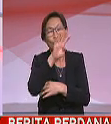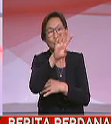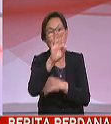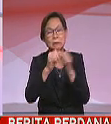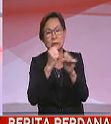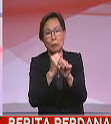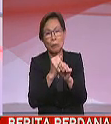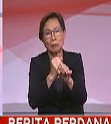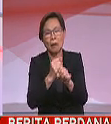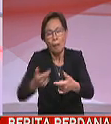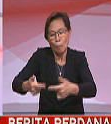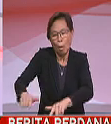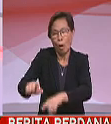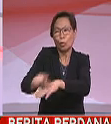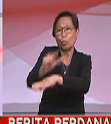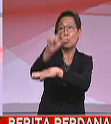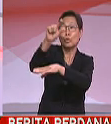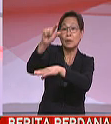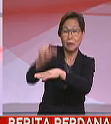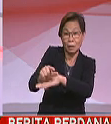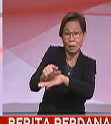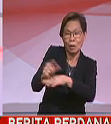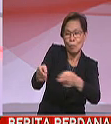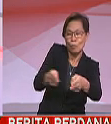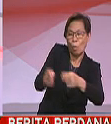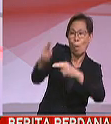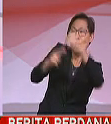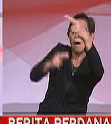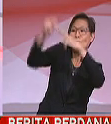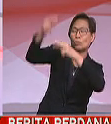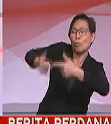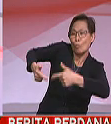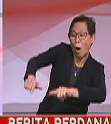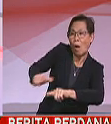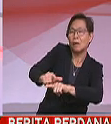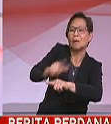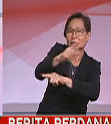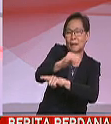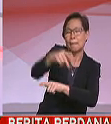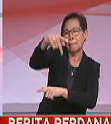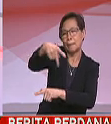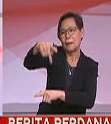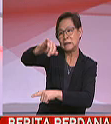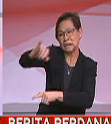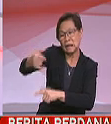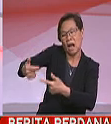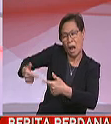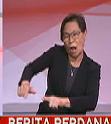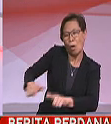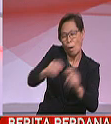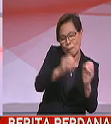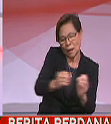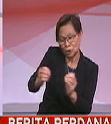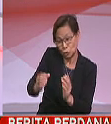tahun, mendapat kebenaran penggunaan ruang daripada pengurus bangunan terlibat serta Perbadanan Putrajaya PPJ selaku